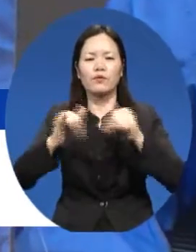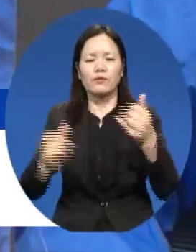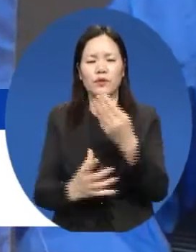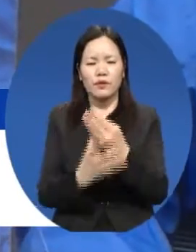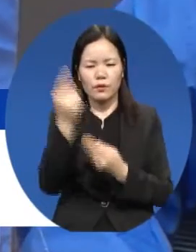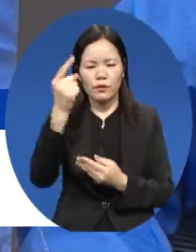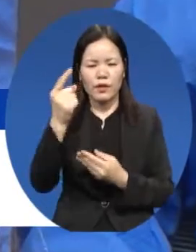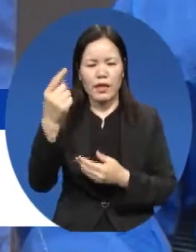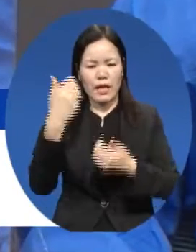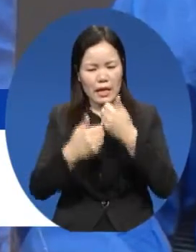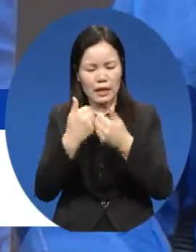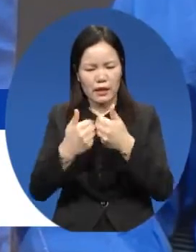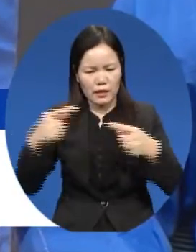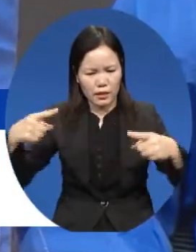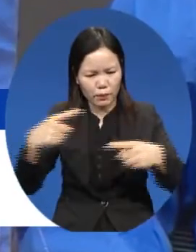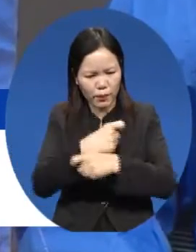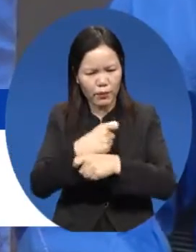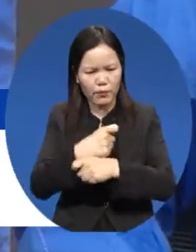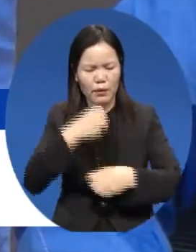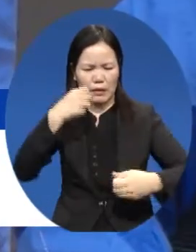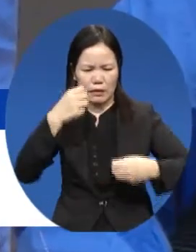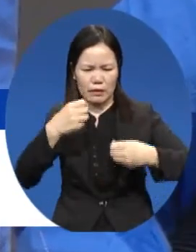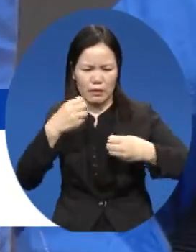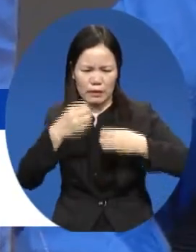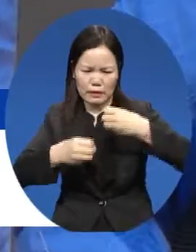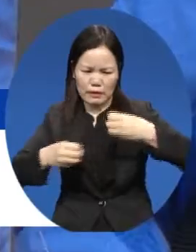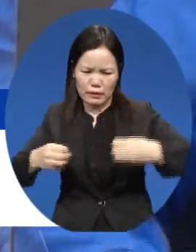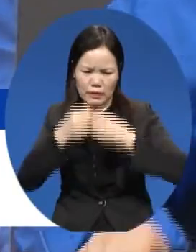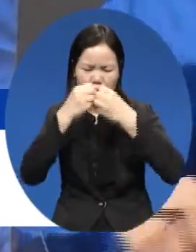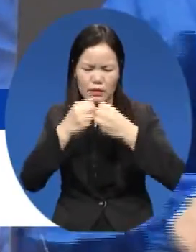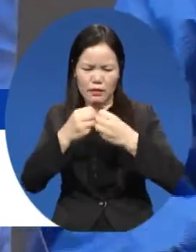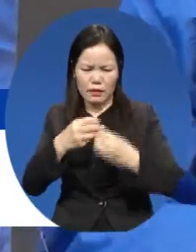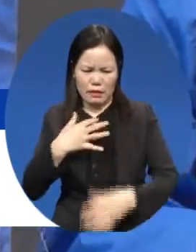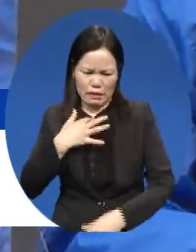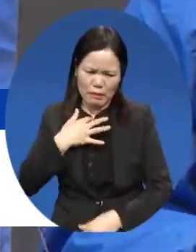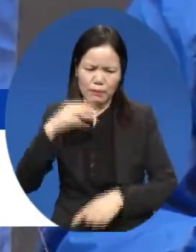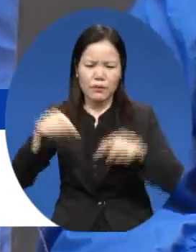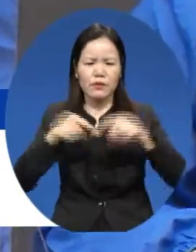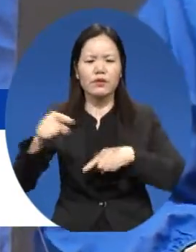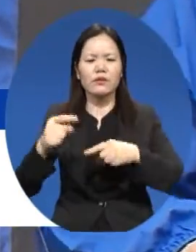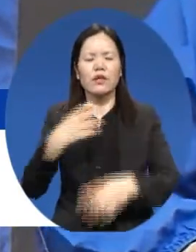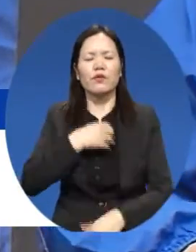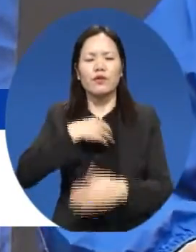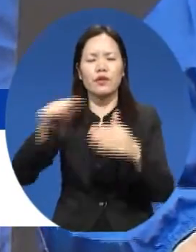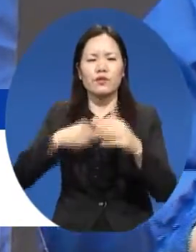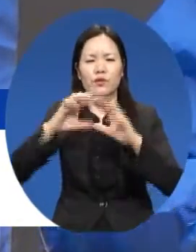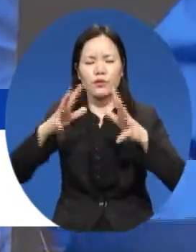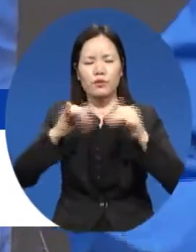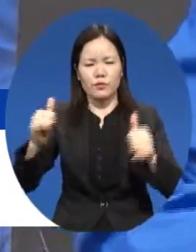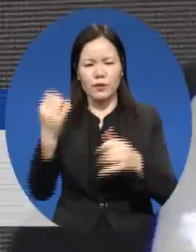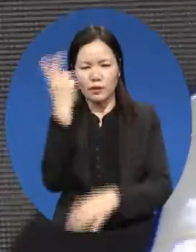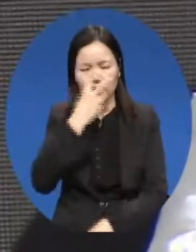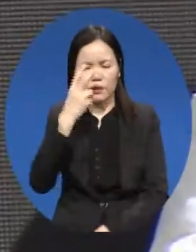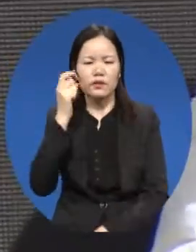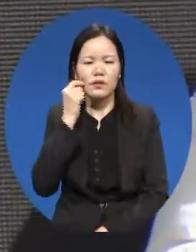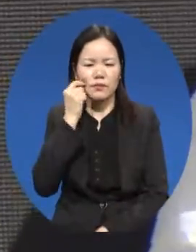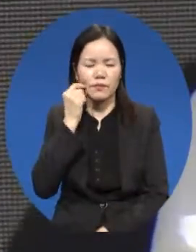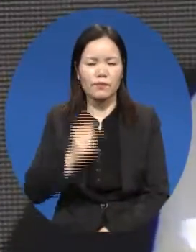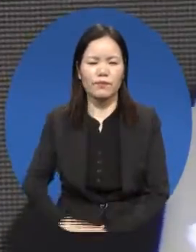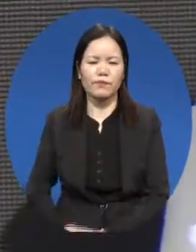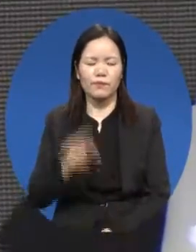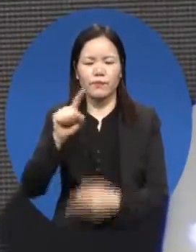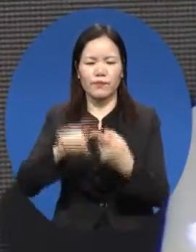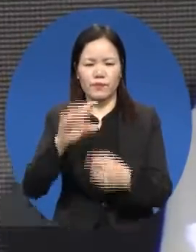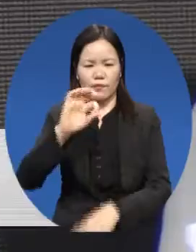통합입니다. 갈등과 보복, 대결과 혐오의 정치로는 위기 속 국민을 지킬 수 없습니다.